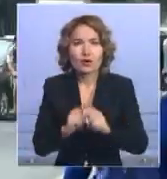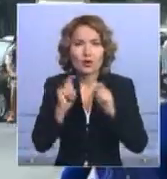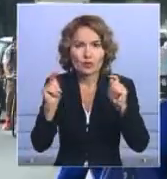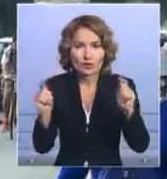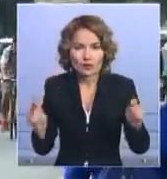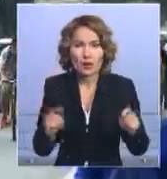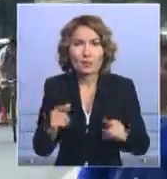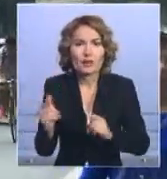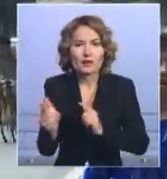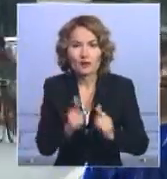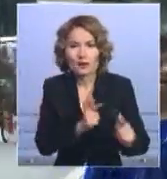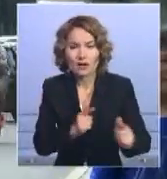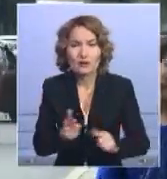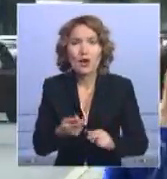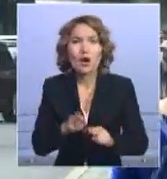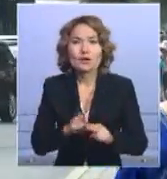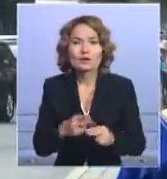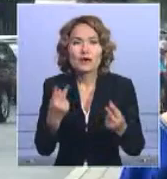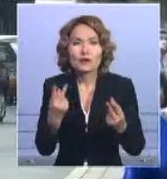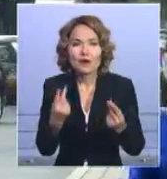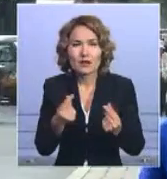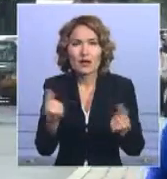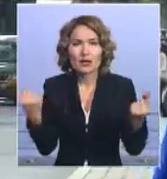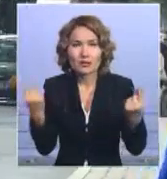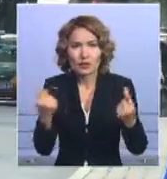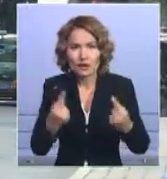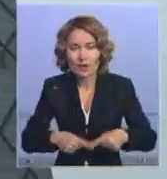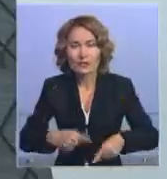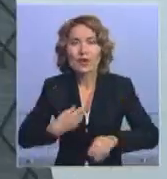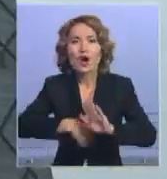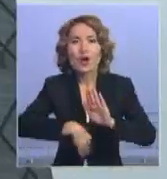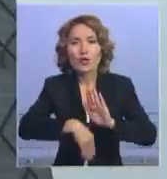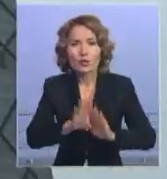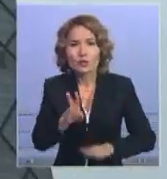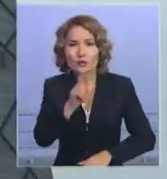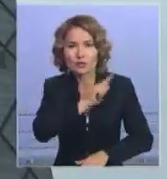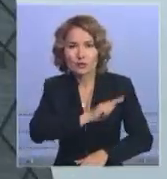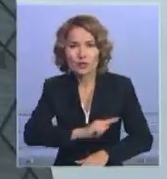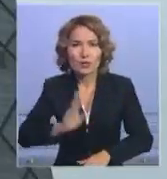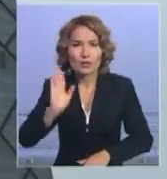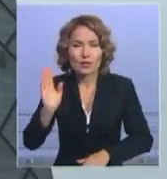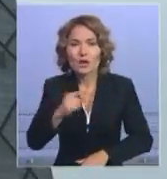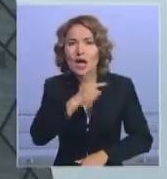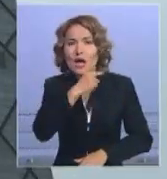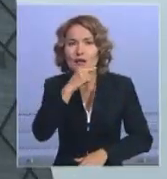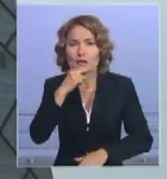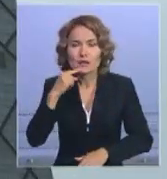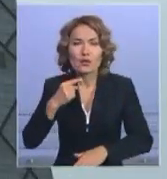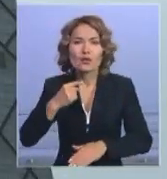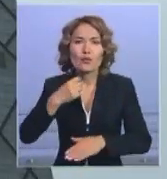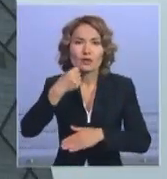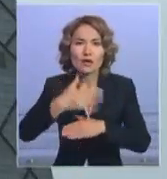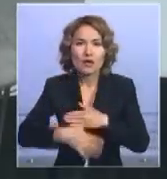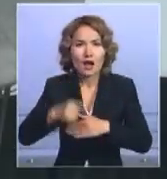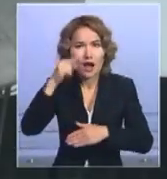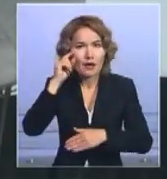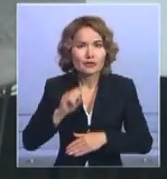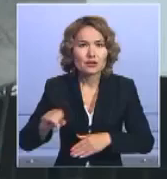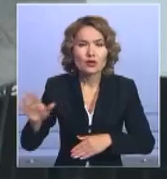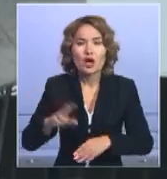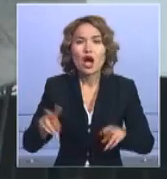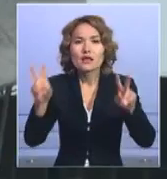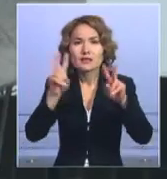ұсынды. Бұл шаралар жүзеге асса, қаржы дағдарысы дендеп тұрған қазіргі кезеңде тиімді болмақ дейді. Ресей және Орталық